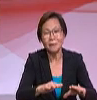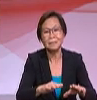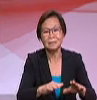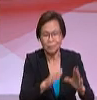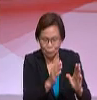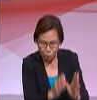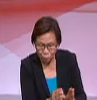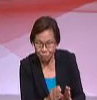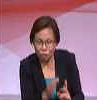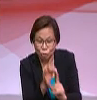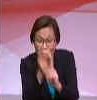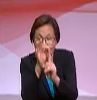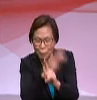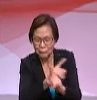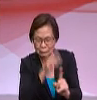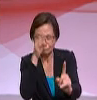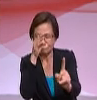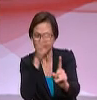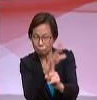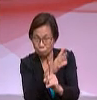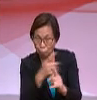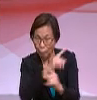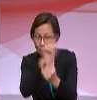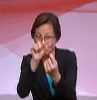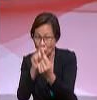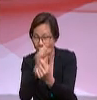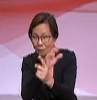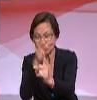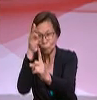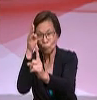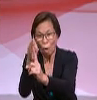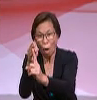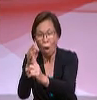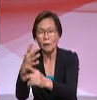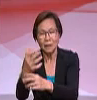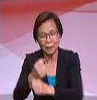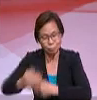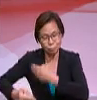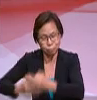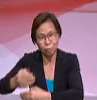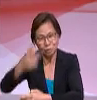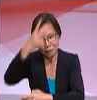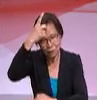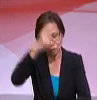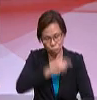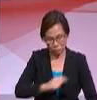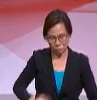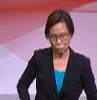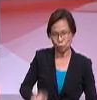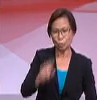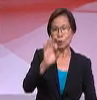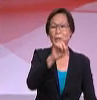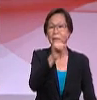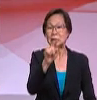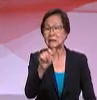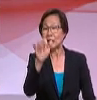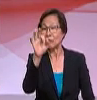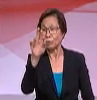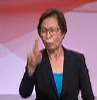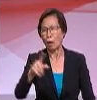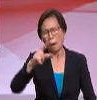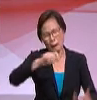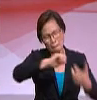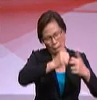tepat, bersasar dan berasaskan hasil. Menurut Menteri Kewangan Tengku Datuk Seri Zafrul Tengku Abdul Aziz, terdapat isu yang